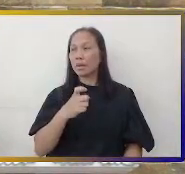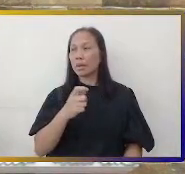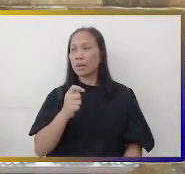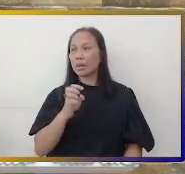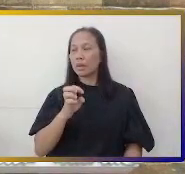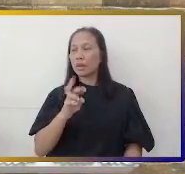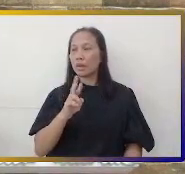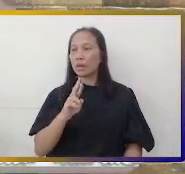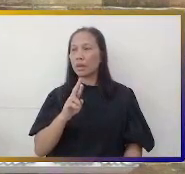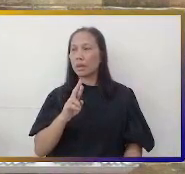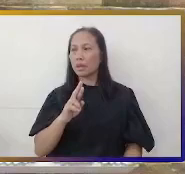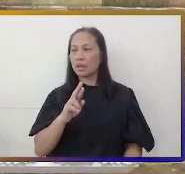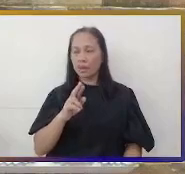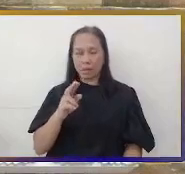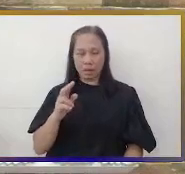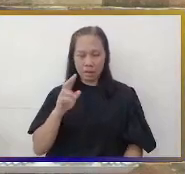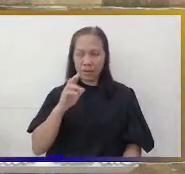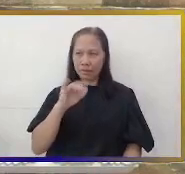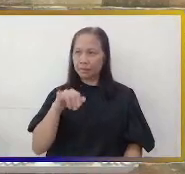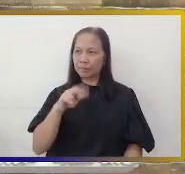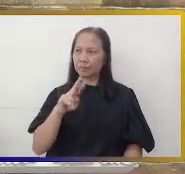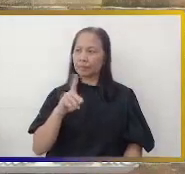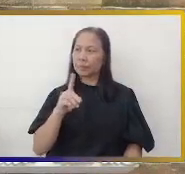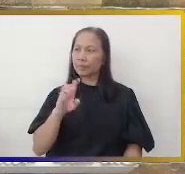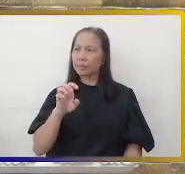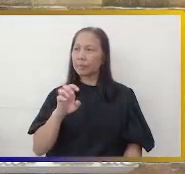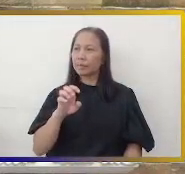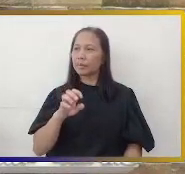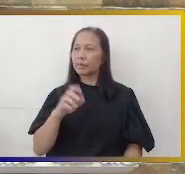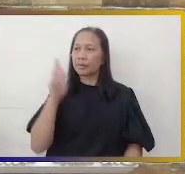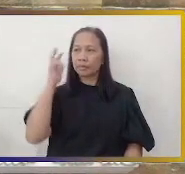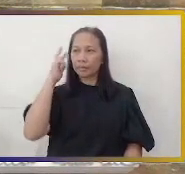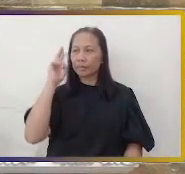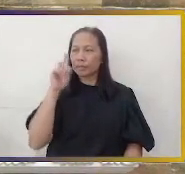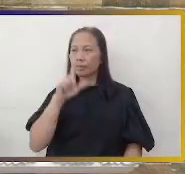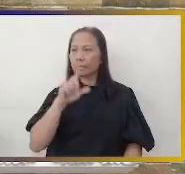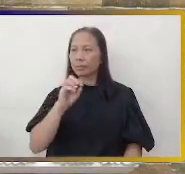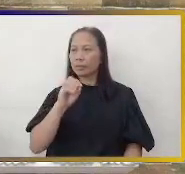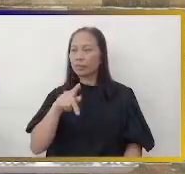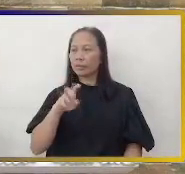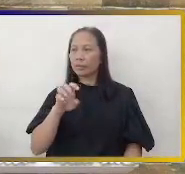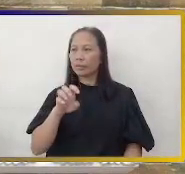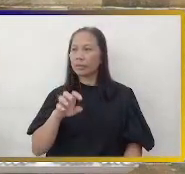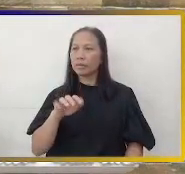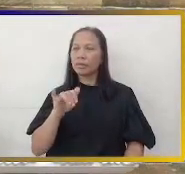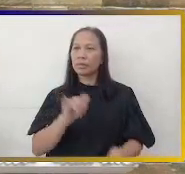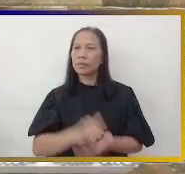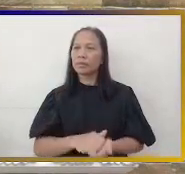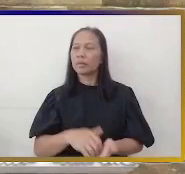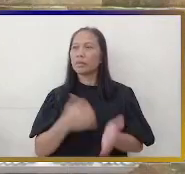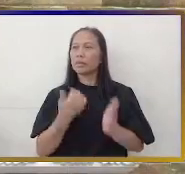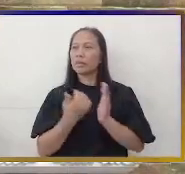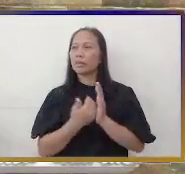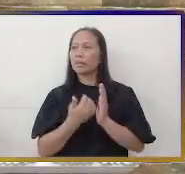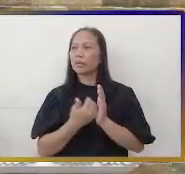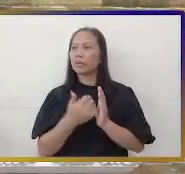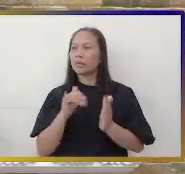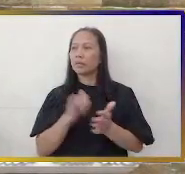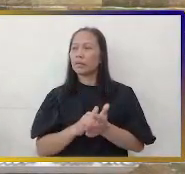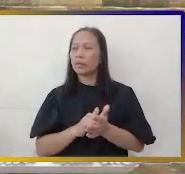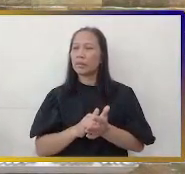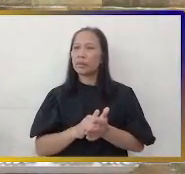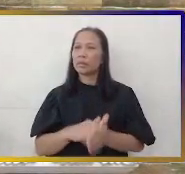sila sir Jude sila sir lope narinig po natin sila dito mga kapatid yun mga kapatid ay ebidensya na Meron